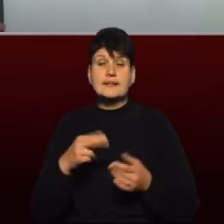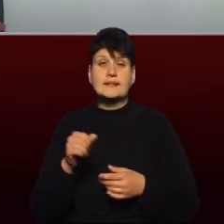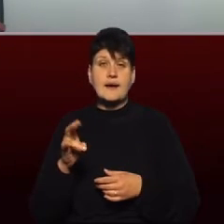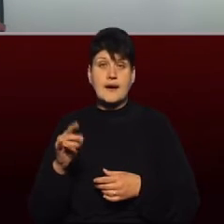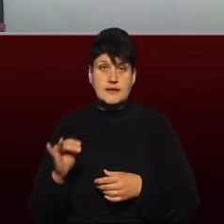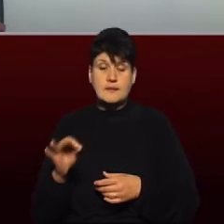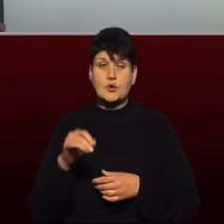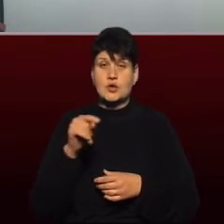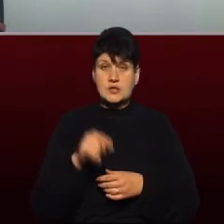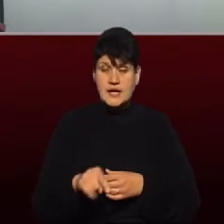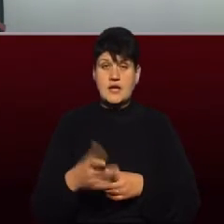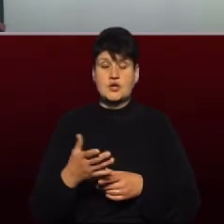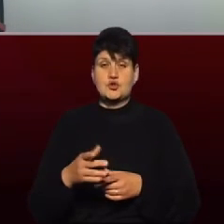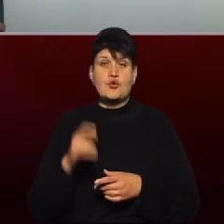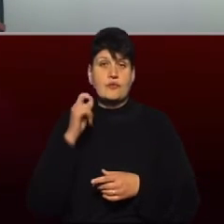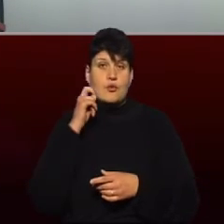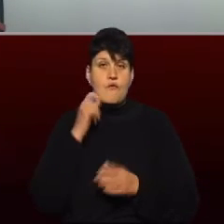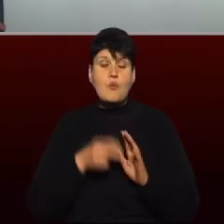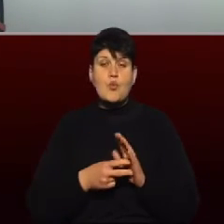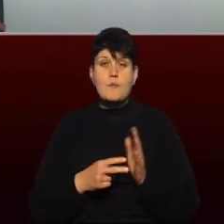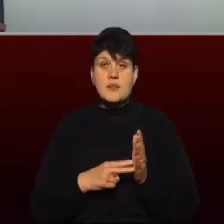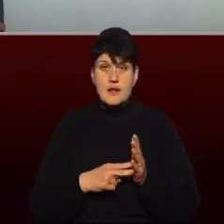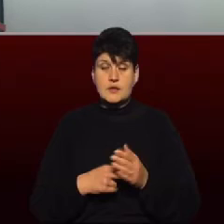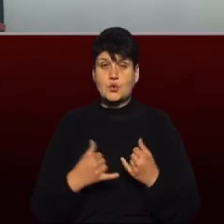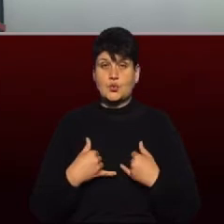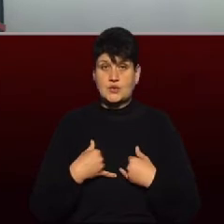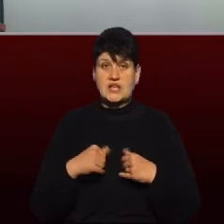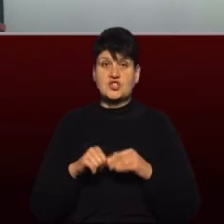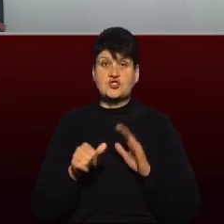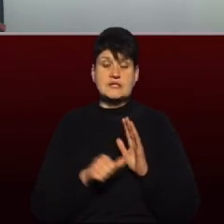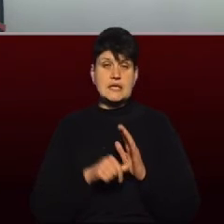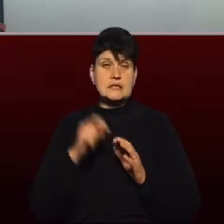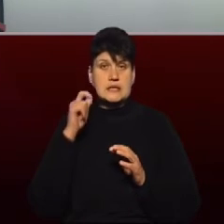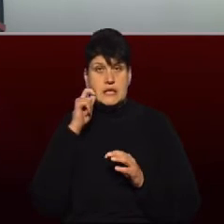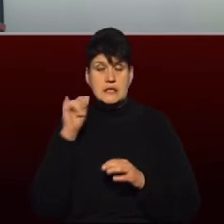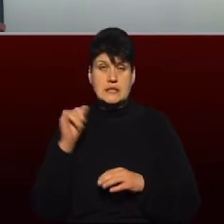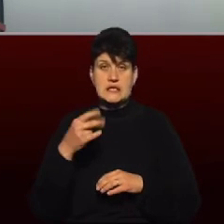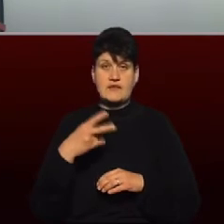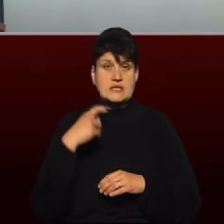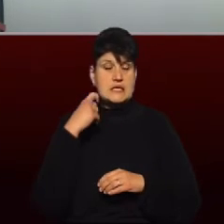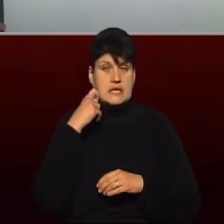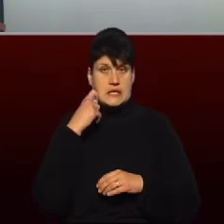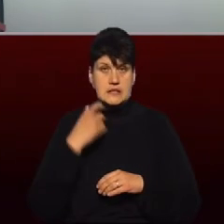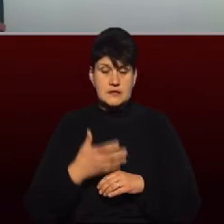віковому плані в нас 16-літні, 20-літні, у цей проміжок 16-24, це найбільш толерантна